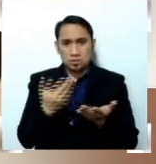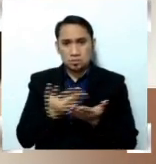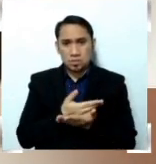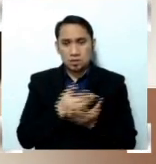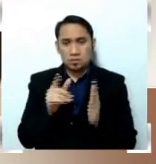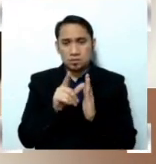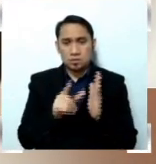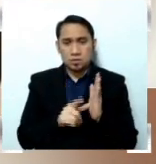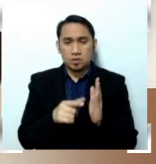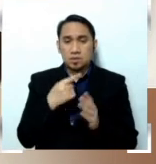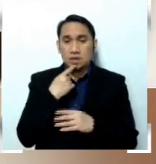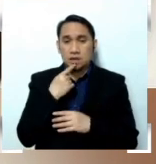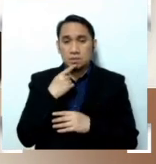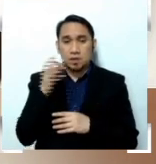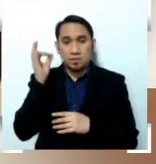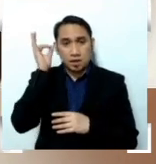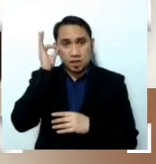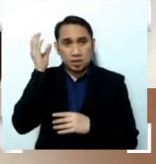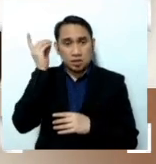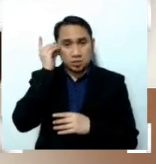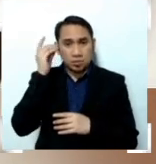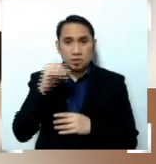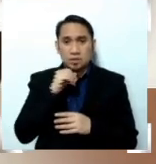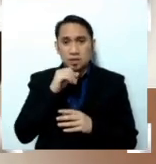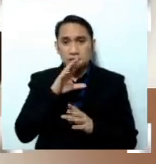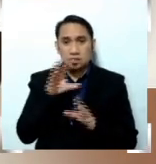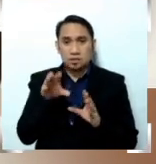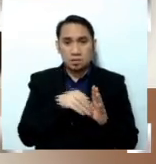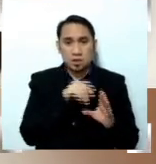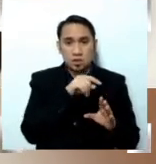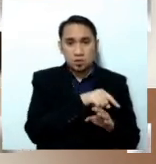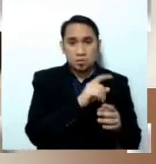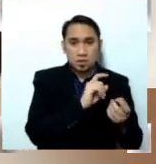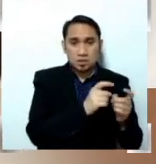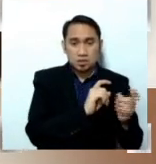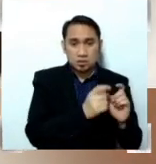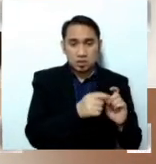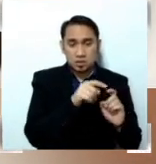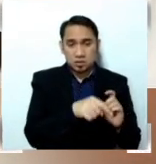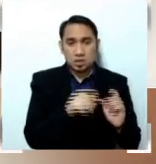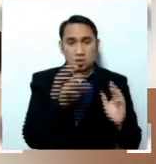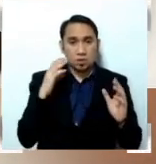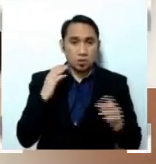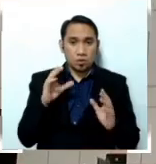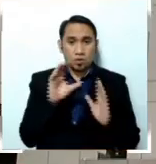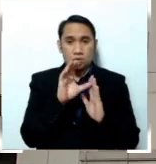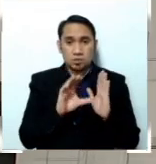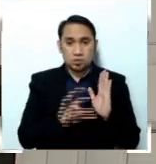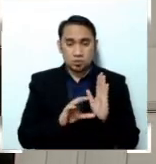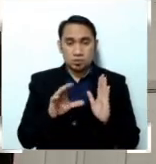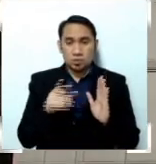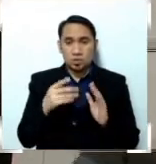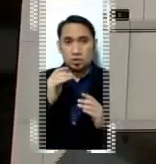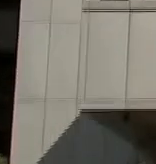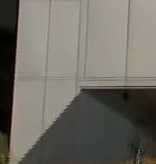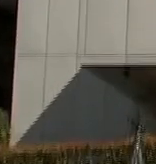Franklin Rilon, hindi kasama ang pag-amyenda ng konstitusyon sa LEDAC meeting kaya hindi raw ito prioridad.